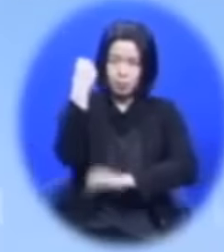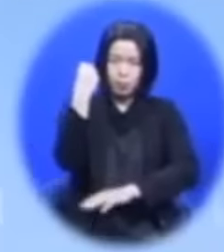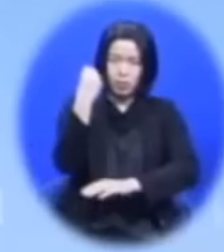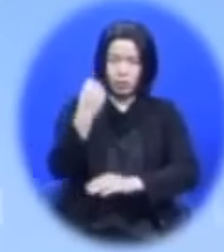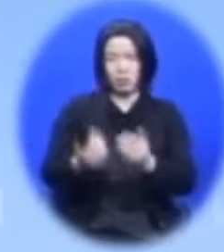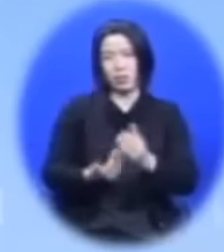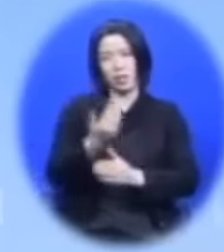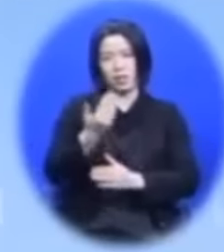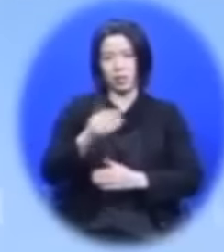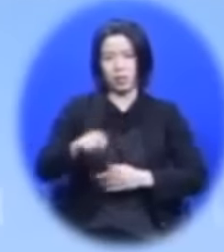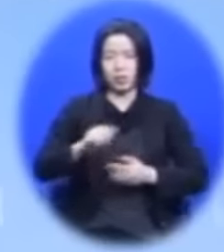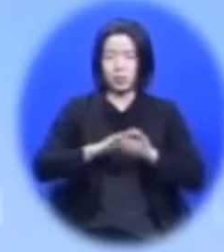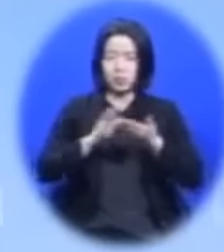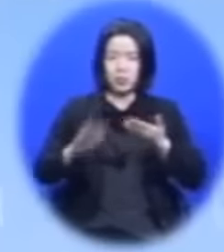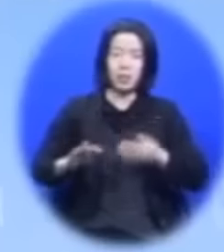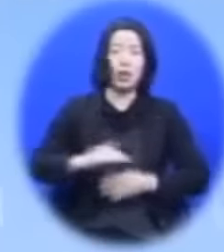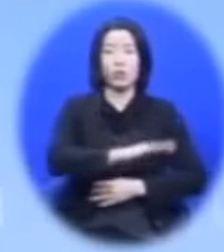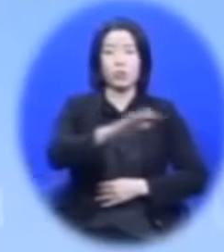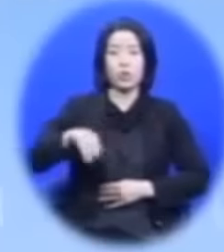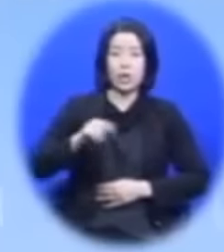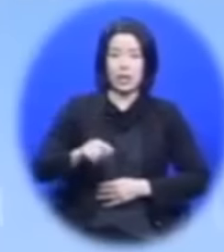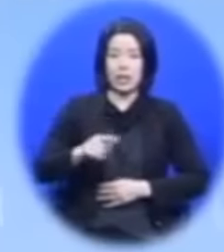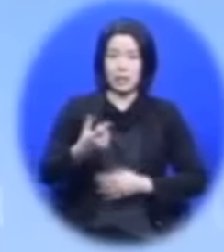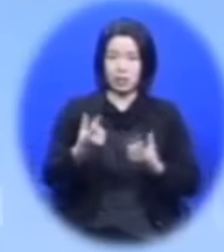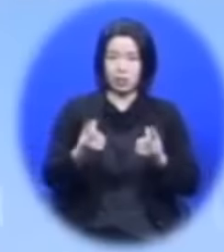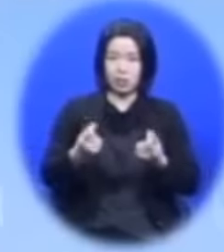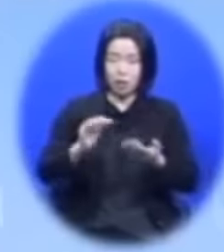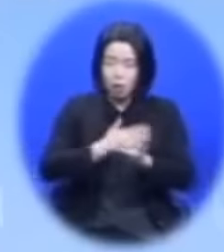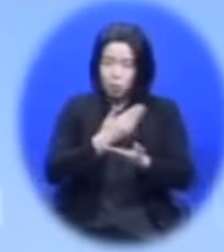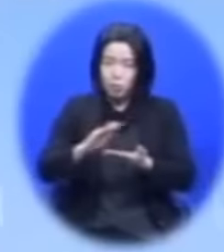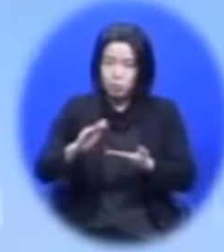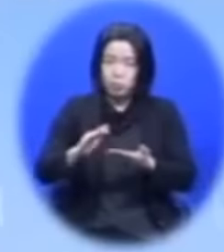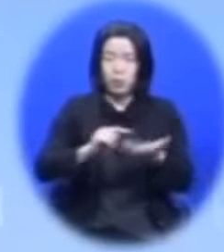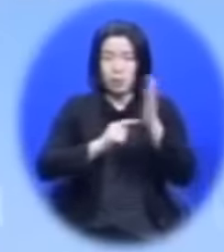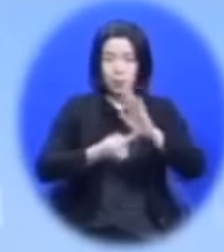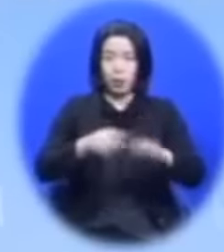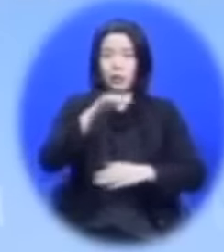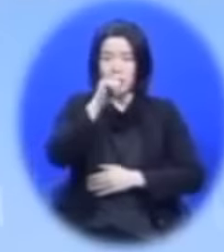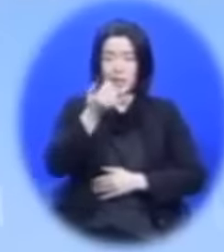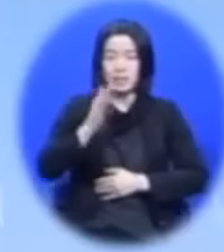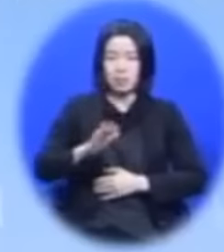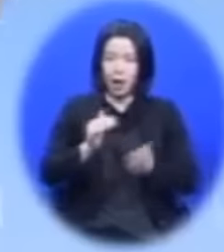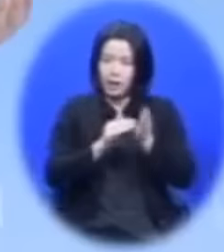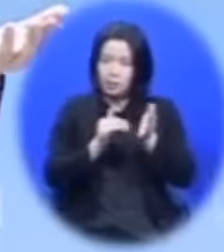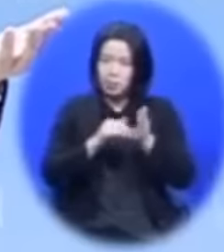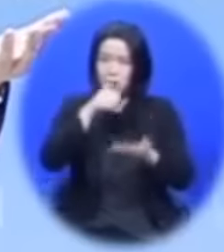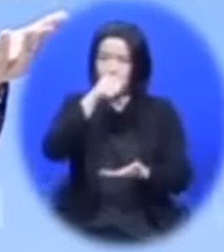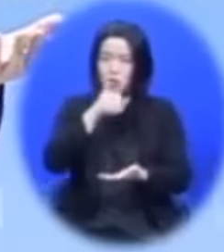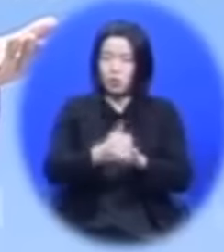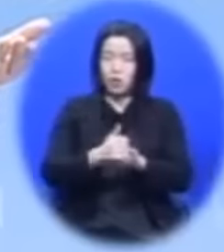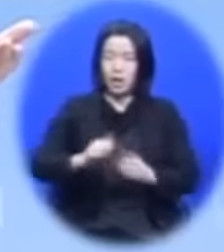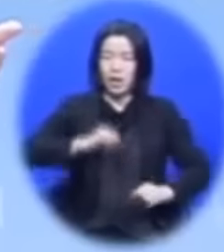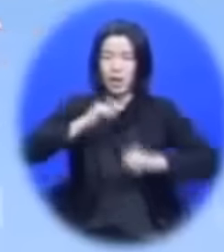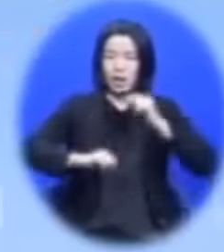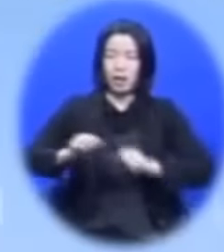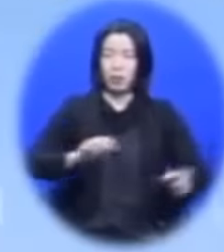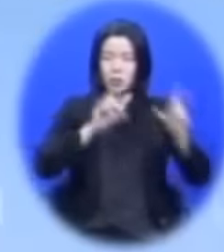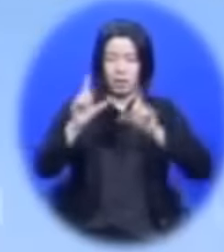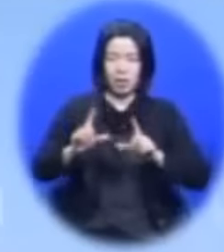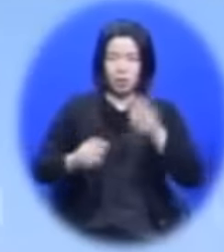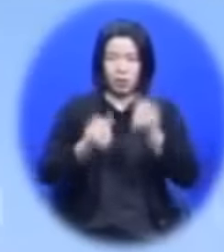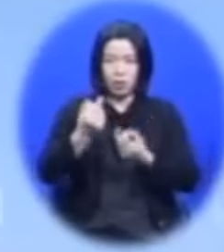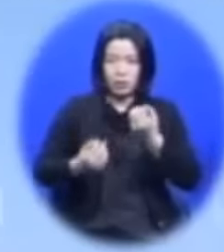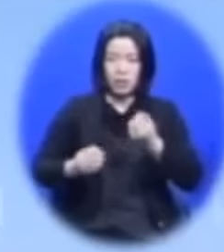겁니다. 우리가 이렇게 구분해서 표현은 했습니다만 은밀히 죄를 짓고 사는 것과